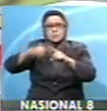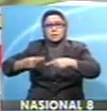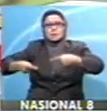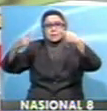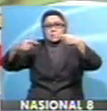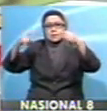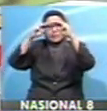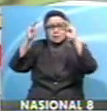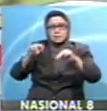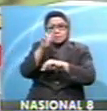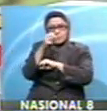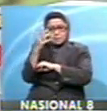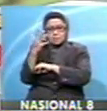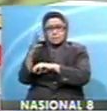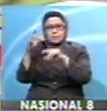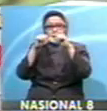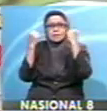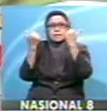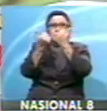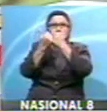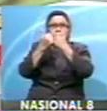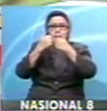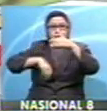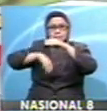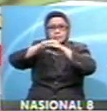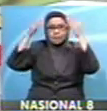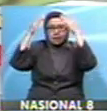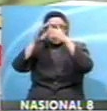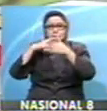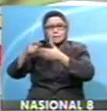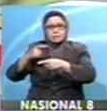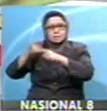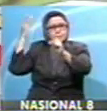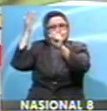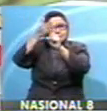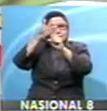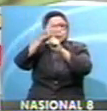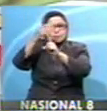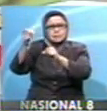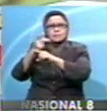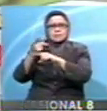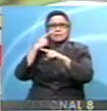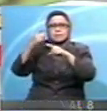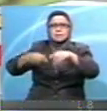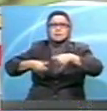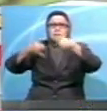2015 persatuan bola sepak Negeri Pahang pbnp kini memasang impian untuk Mara ke final piala AFC